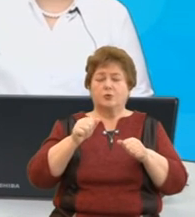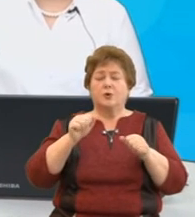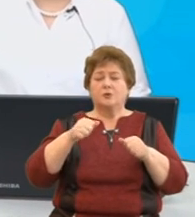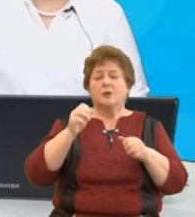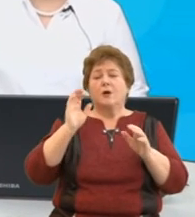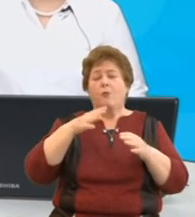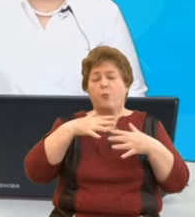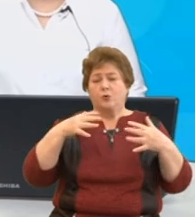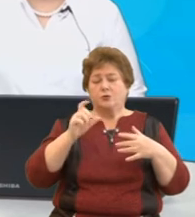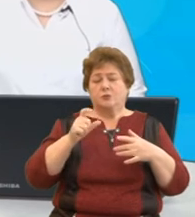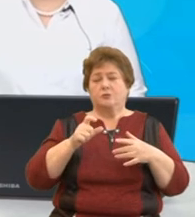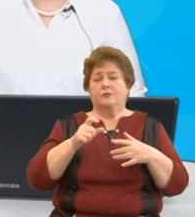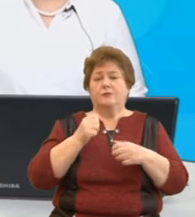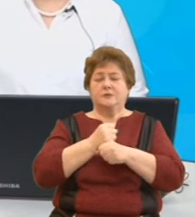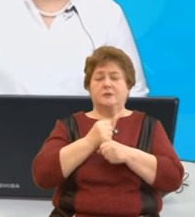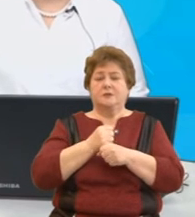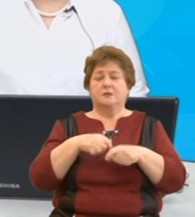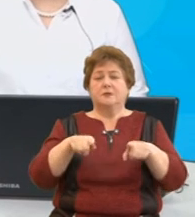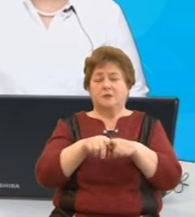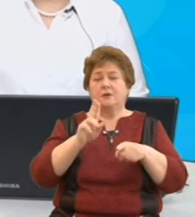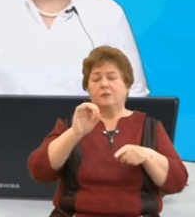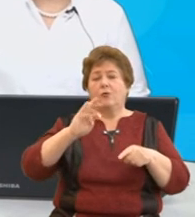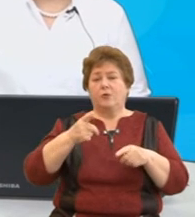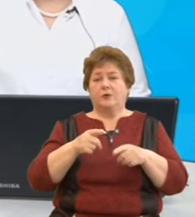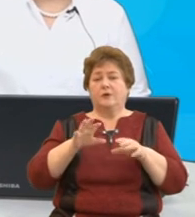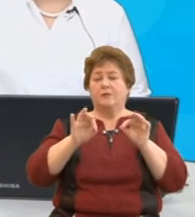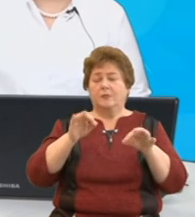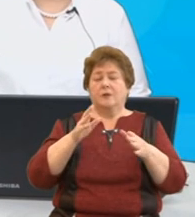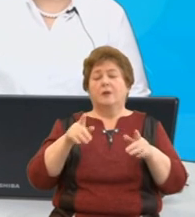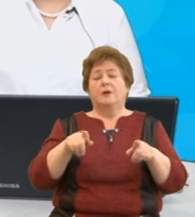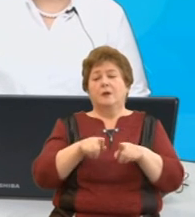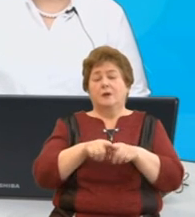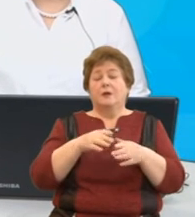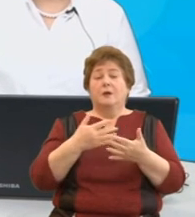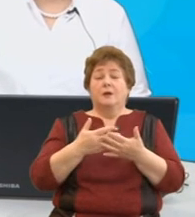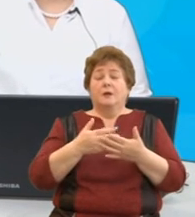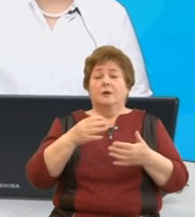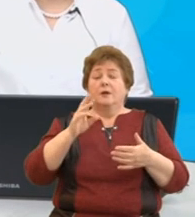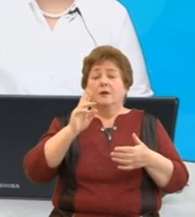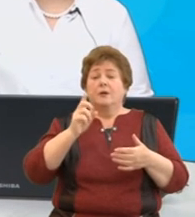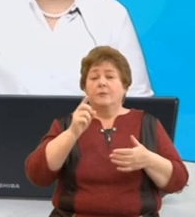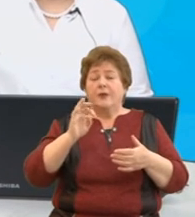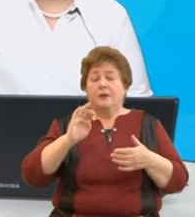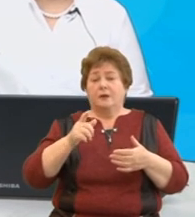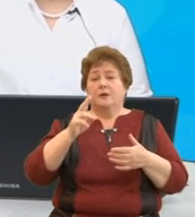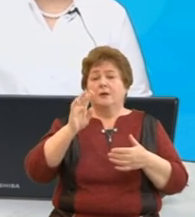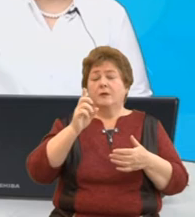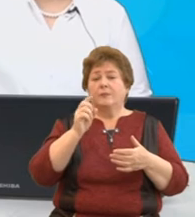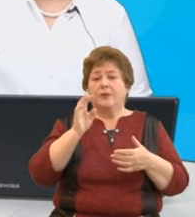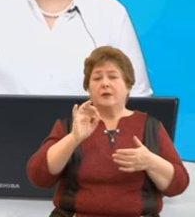однокоренных слов подобрала так берег и береговой